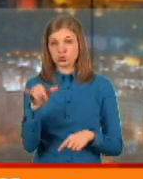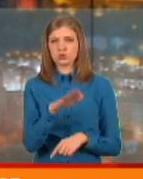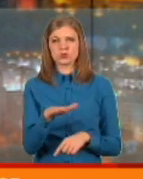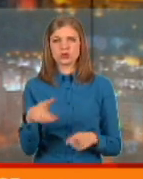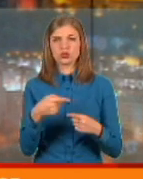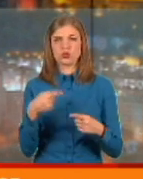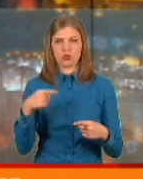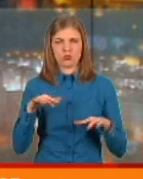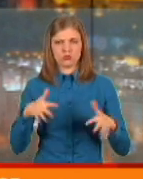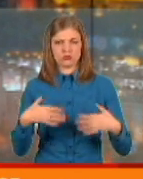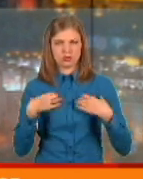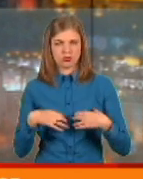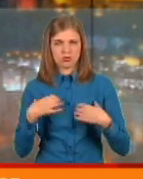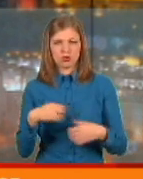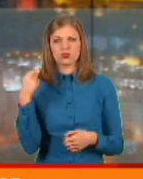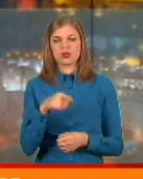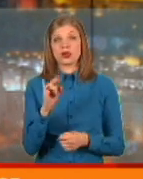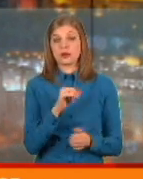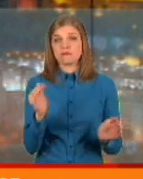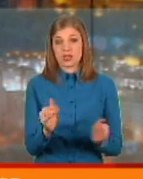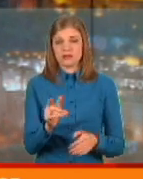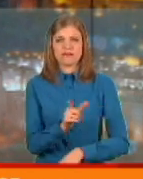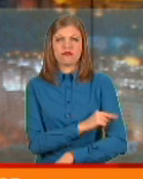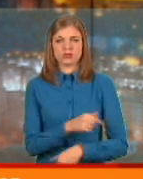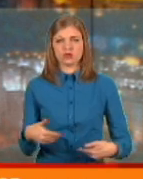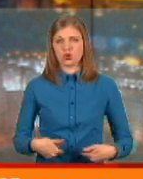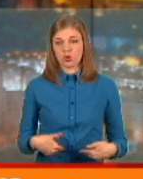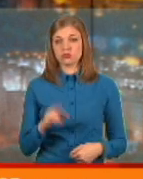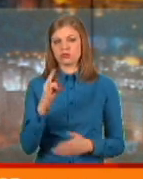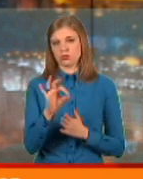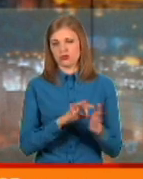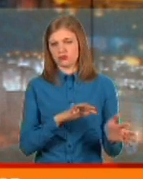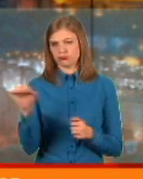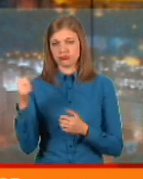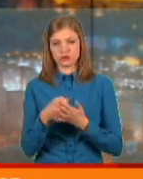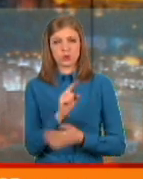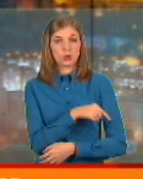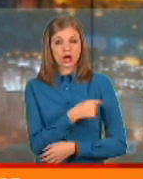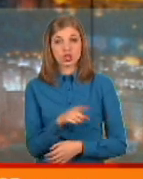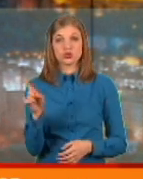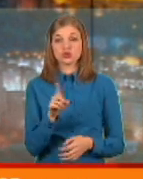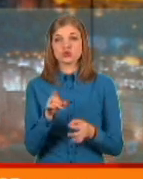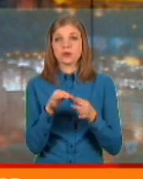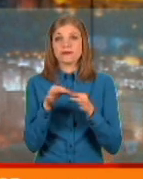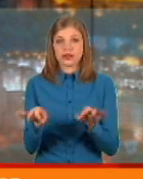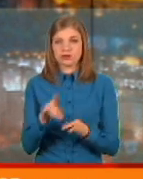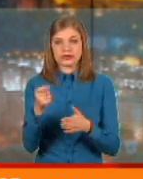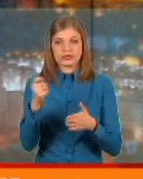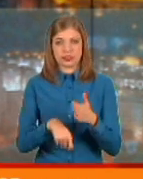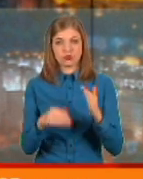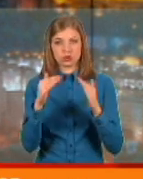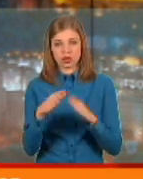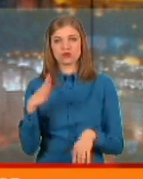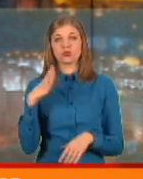дітей гострий бронхіт. Найменшенька взагалі виснажена голодом. Дітей одразу забрали до лікарні, а щоб визволити їх із замкнутої